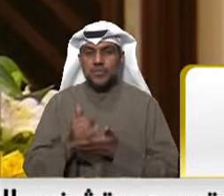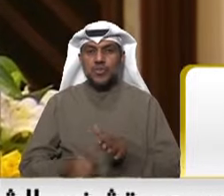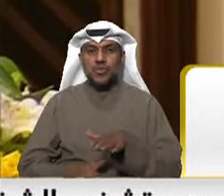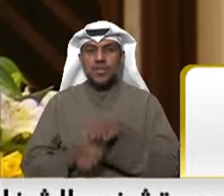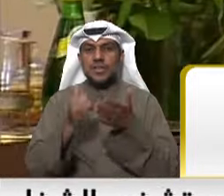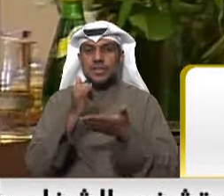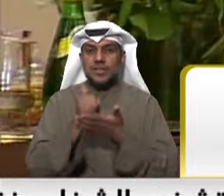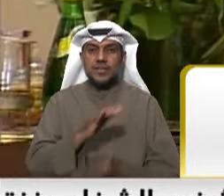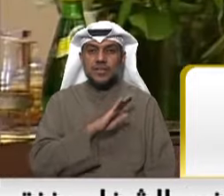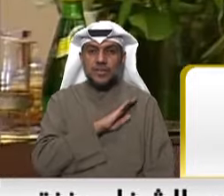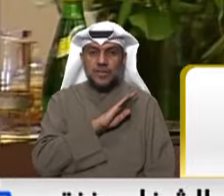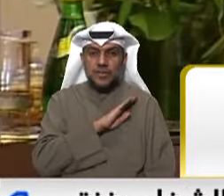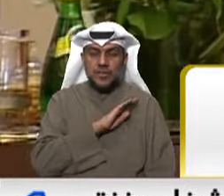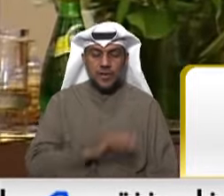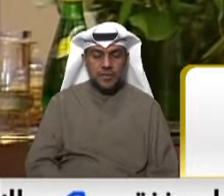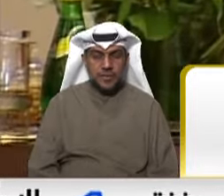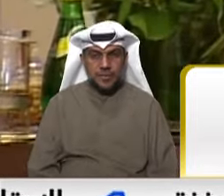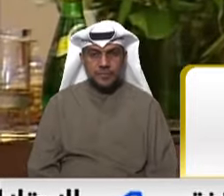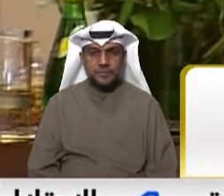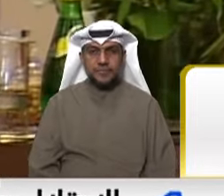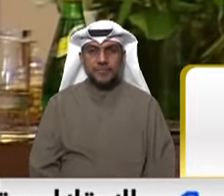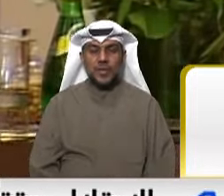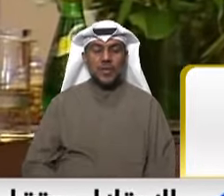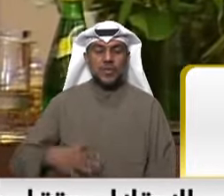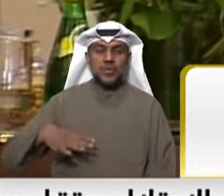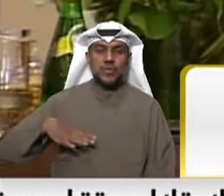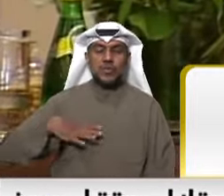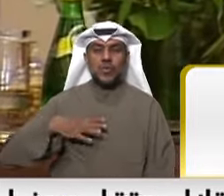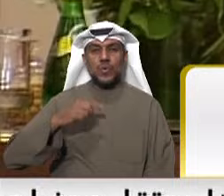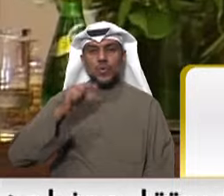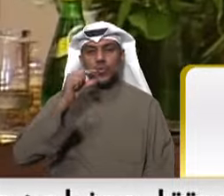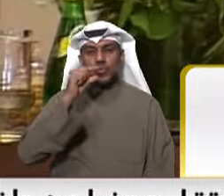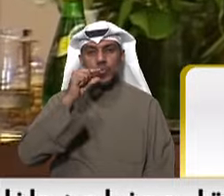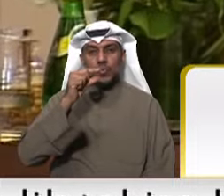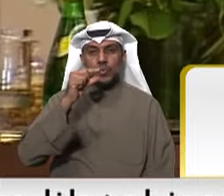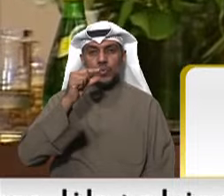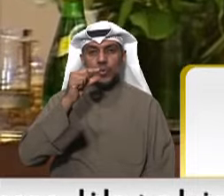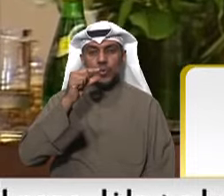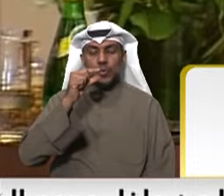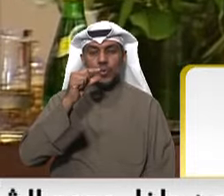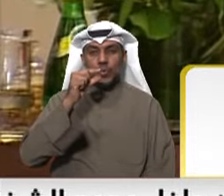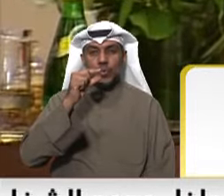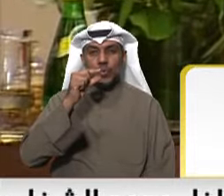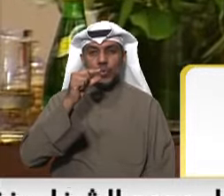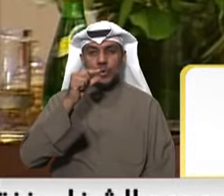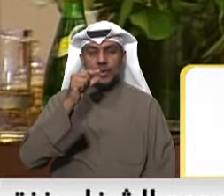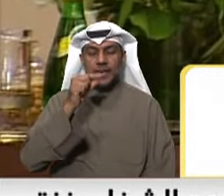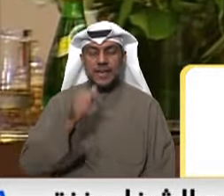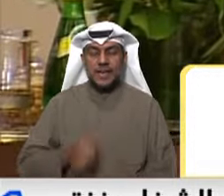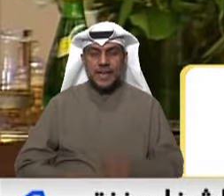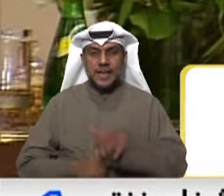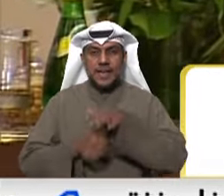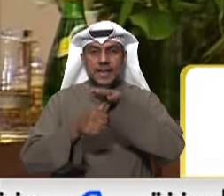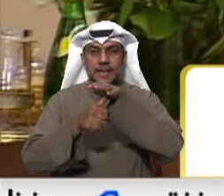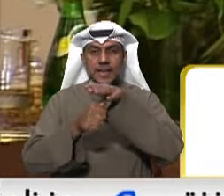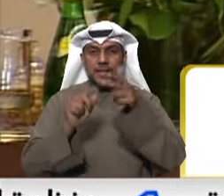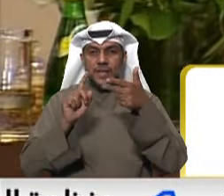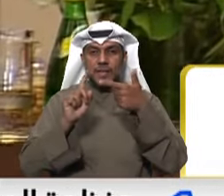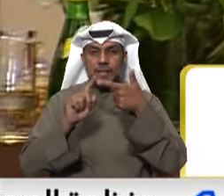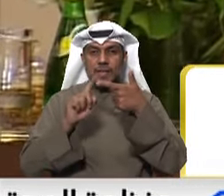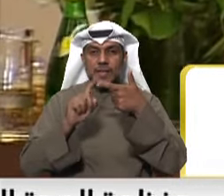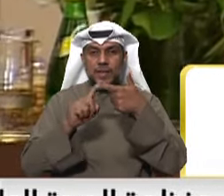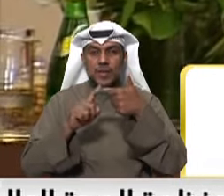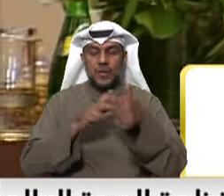للجيش، سعادة الشيخ الدكتور عبد الله مشعل الصباح وكيل وزارة